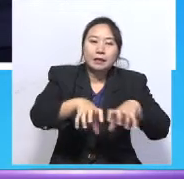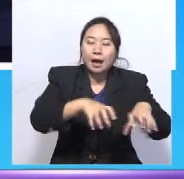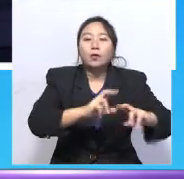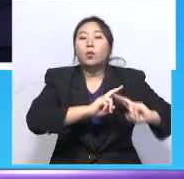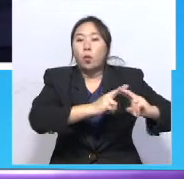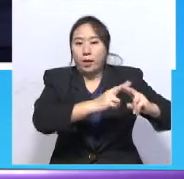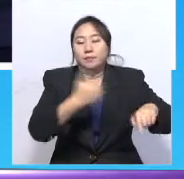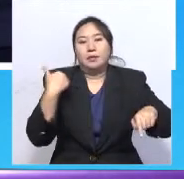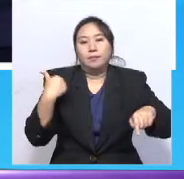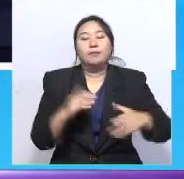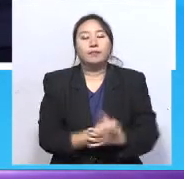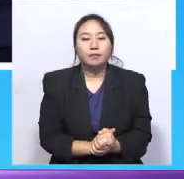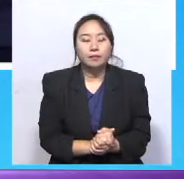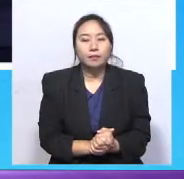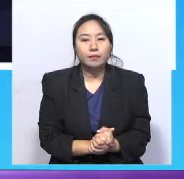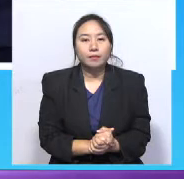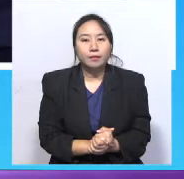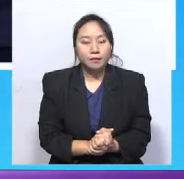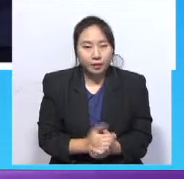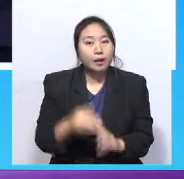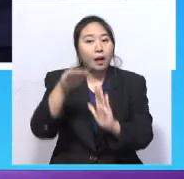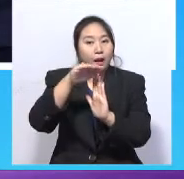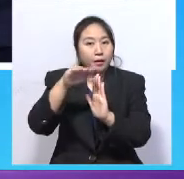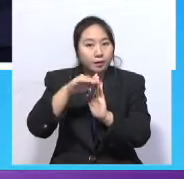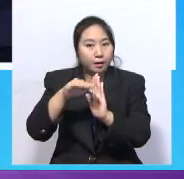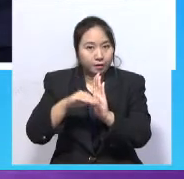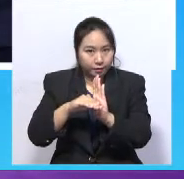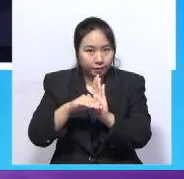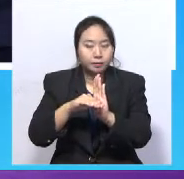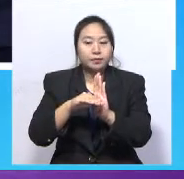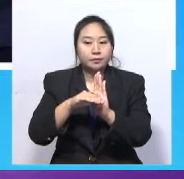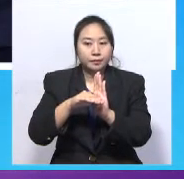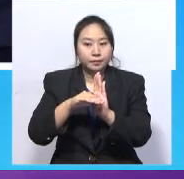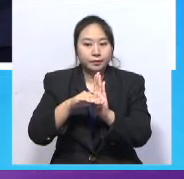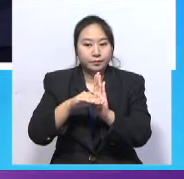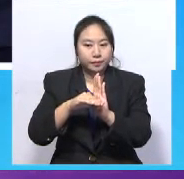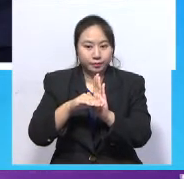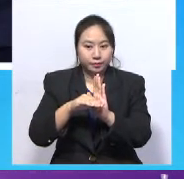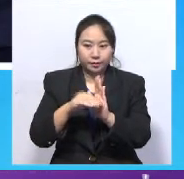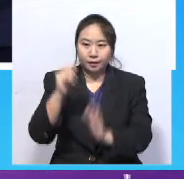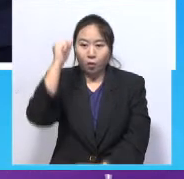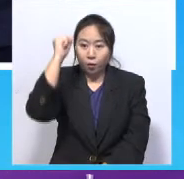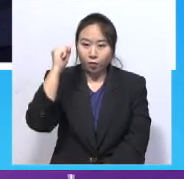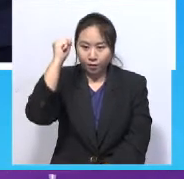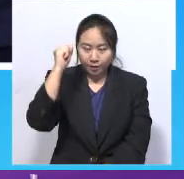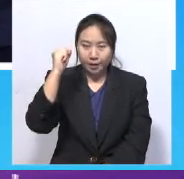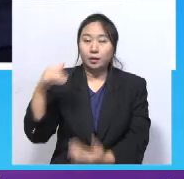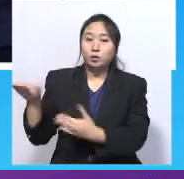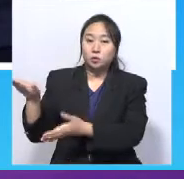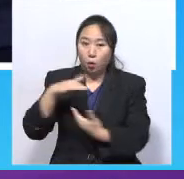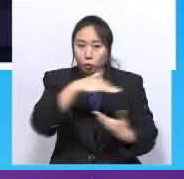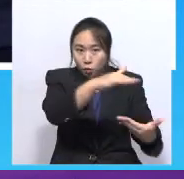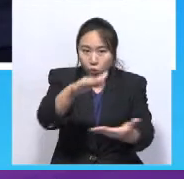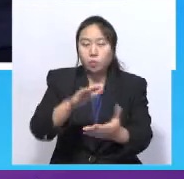องนะครับผมในขั้นตอนของการขนถ่ายของรถพวกนี้นะครับ